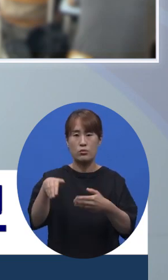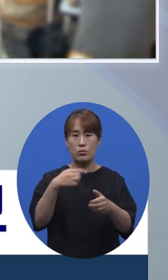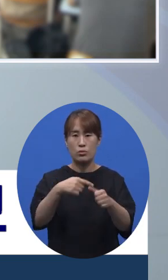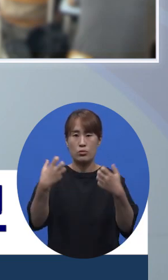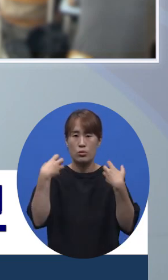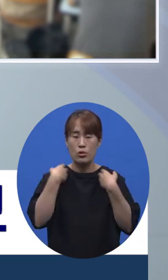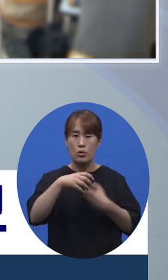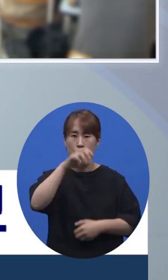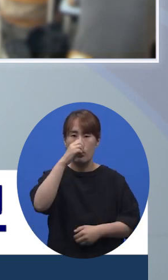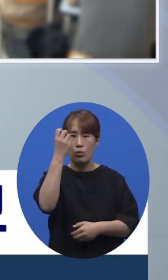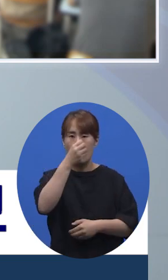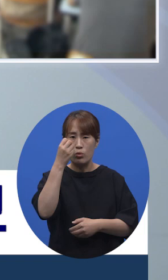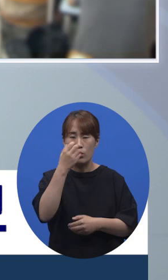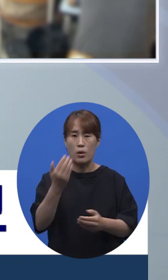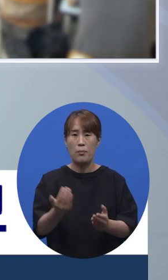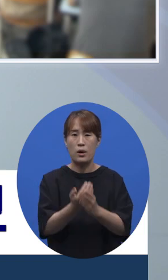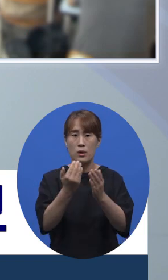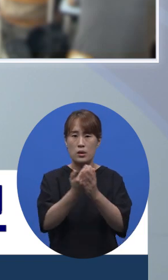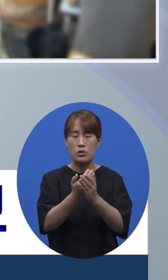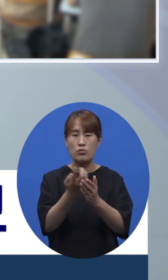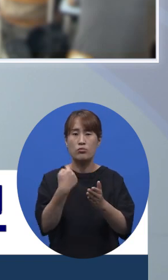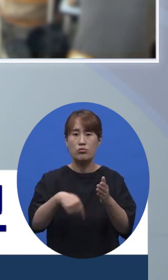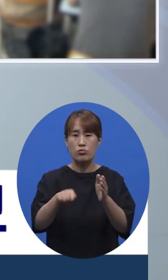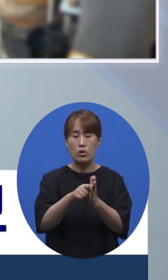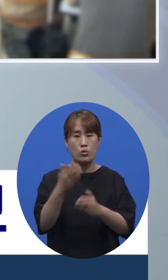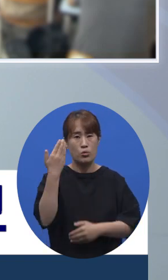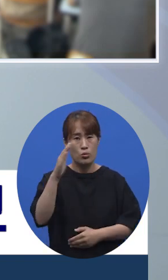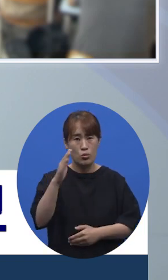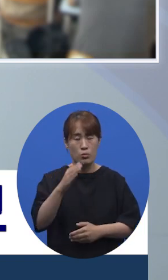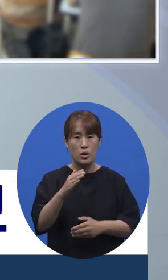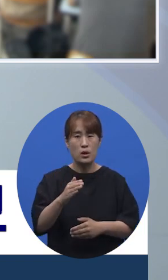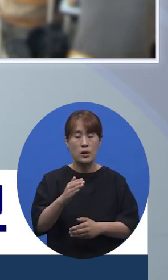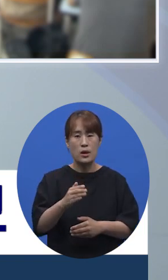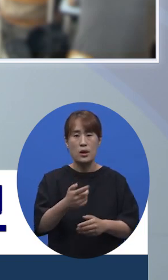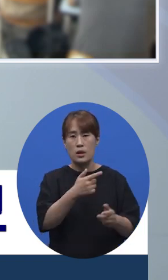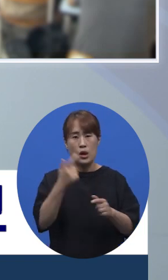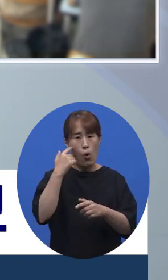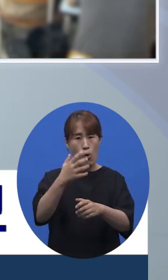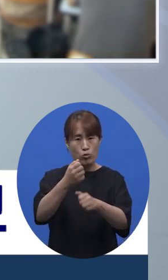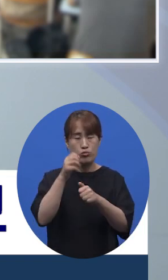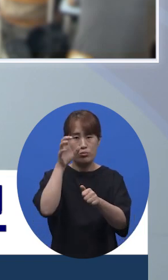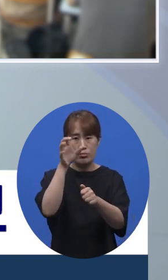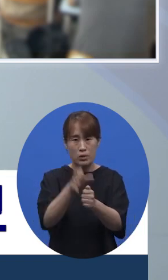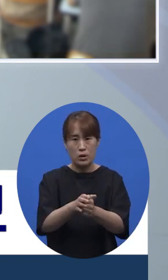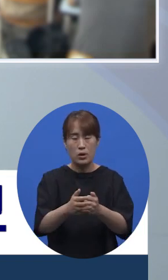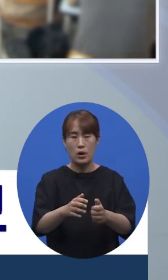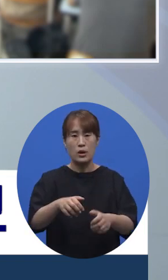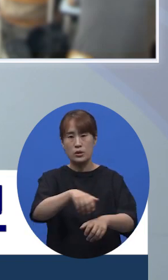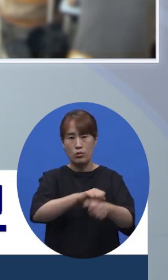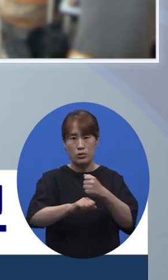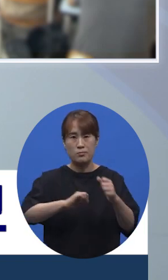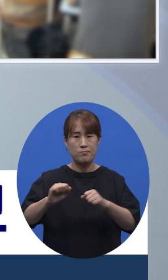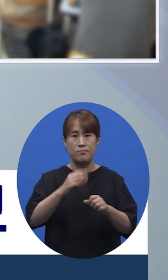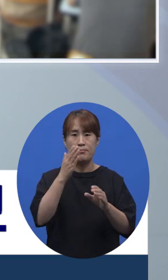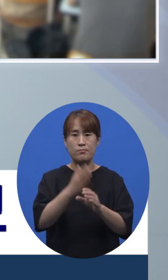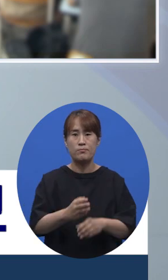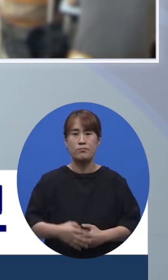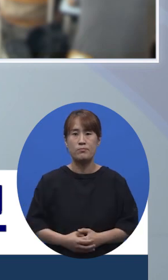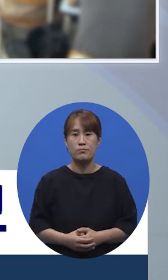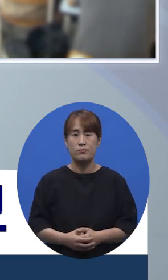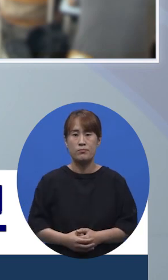도교육청 역시 명문고 육성 방안 등의 연구를 위해 최근 추진단을 구성 하는 등 적극적인 행보를 보이고